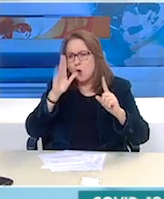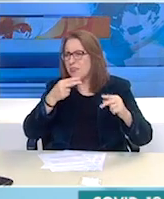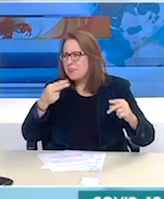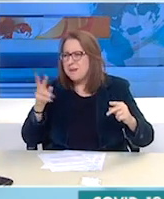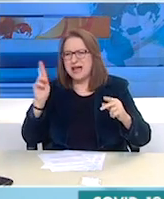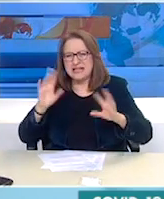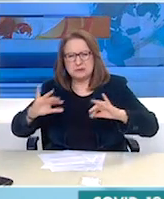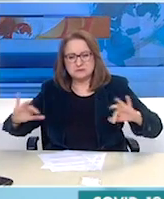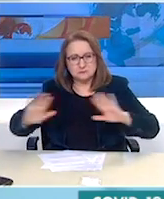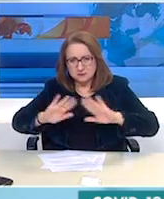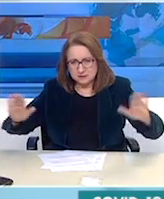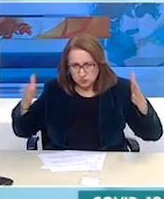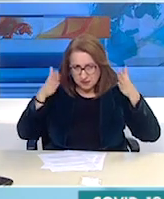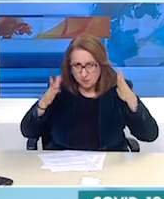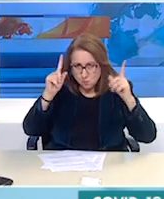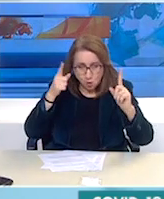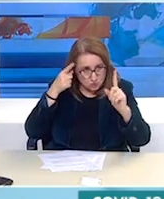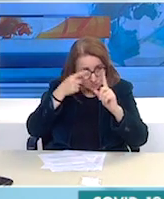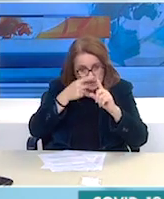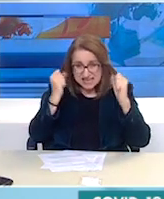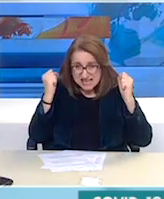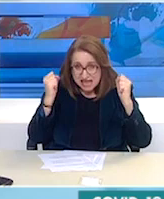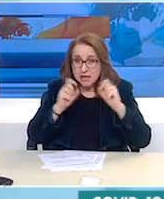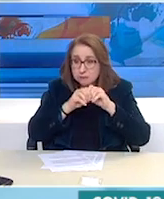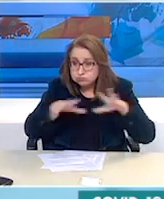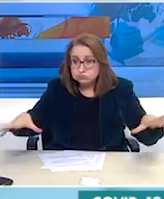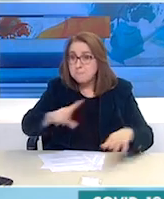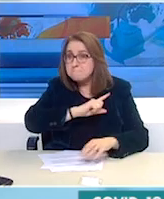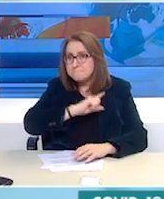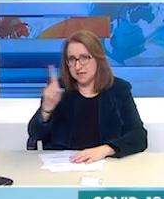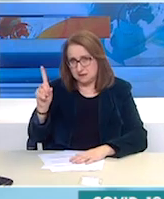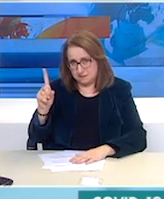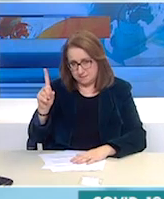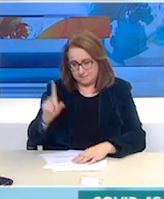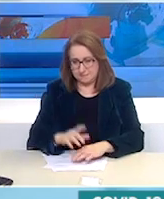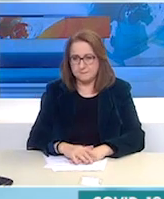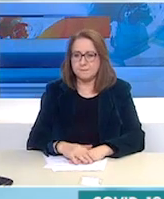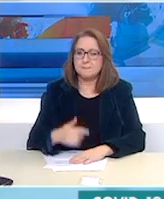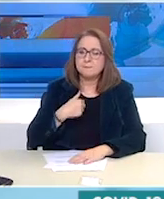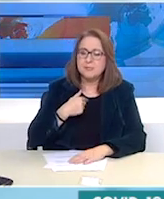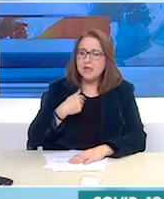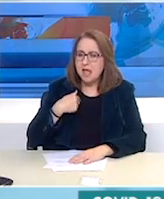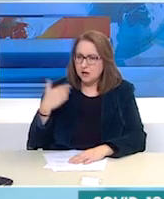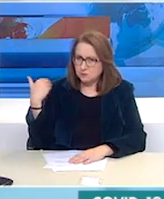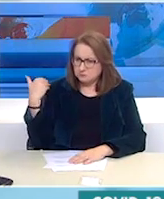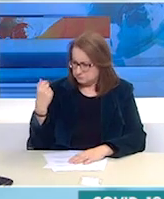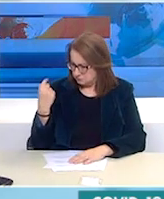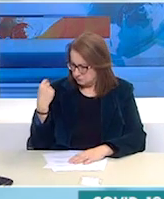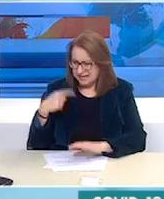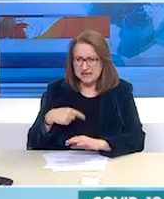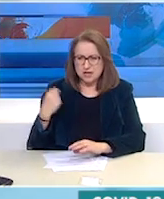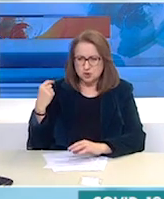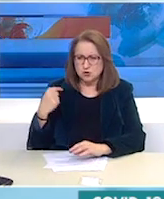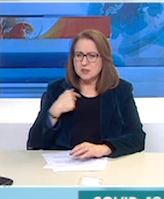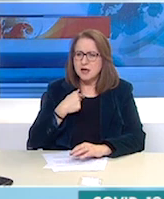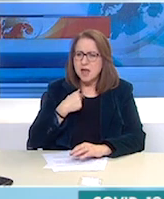της νόσου στην ευρύτερη περιοχή. Επίσης, επειδή είχα την ευκαιρία τις τελευταίες ώρες να